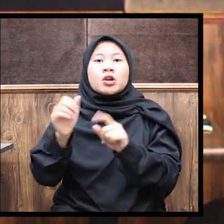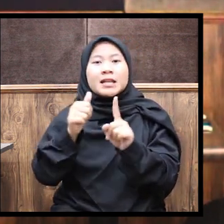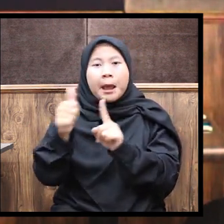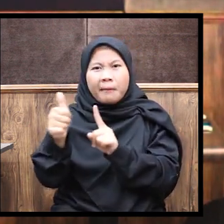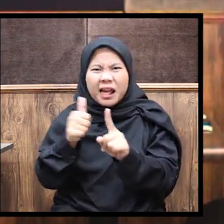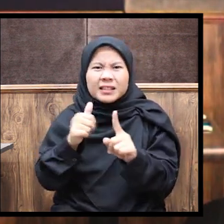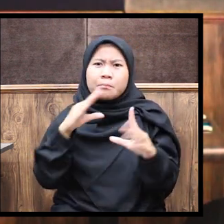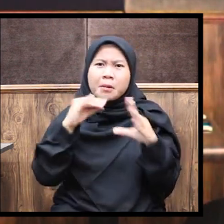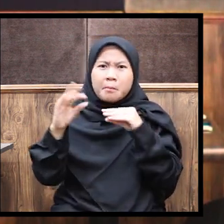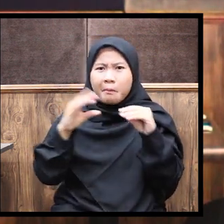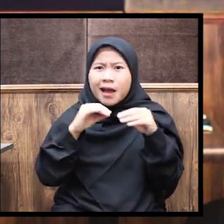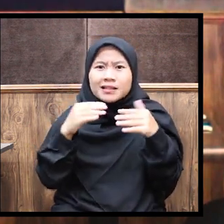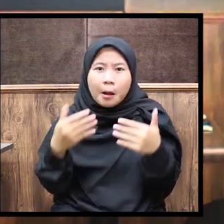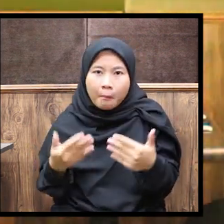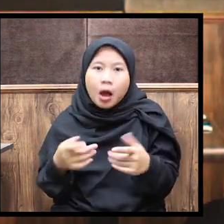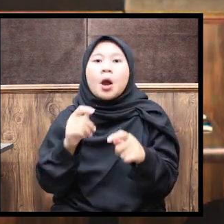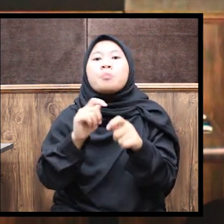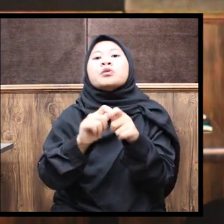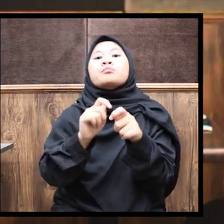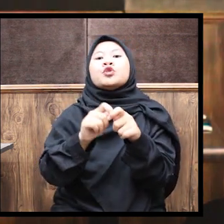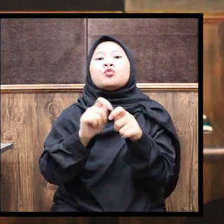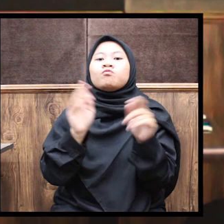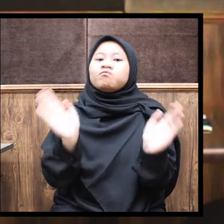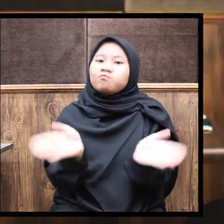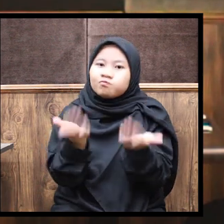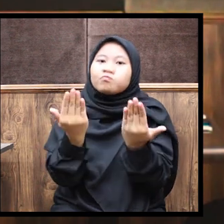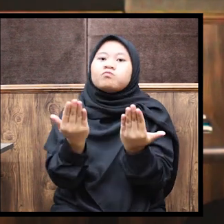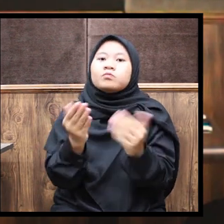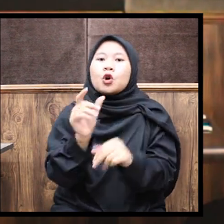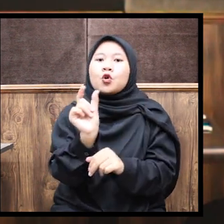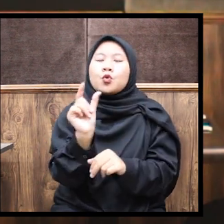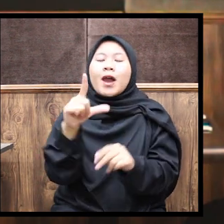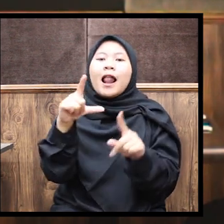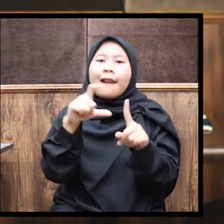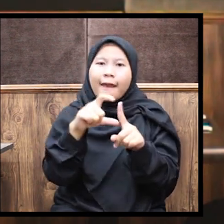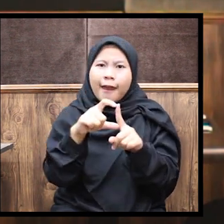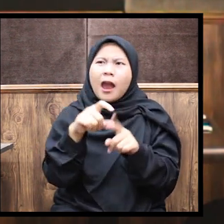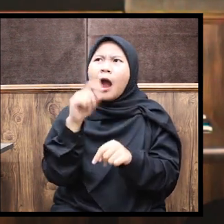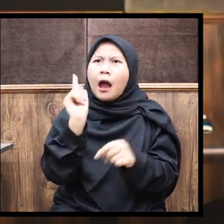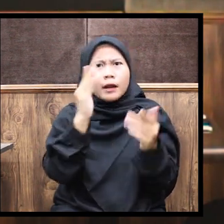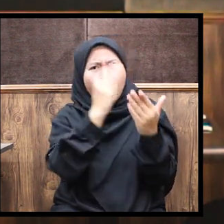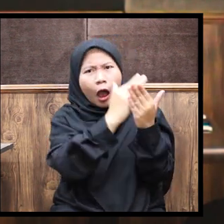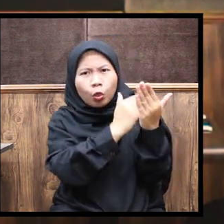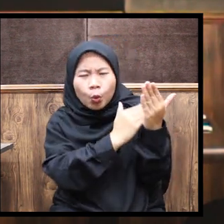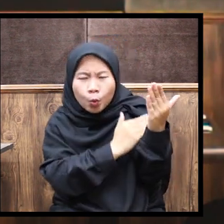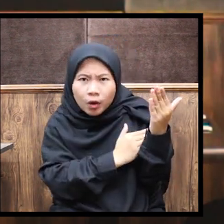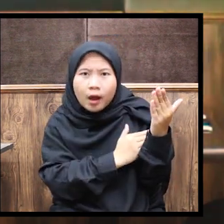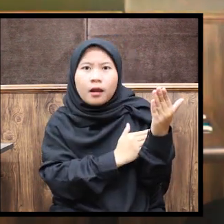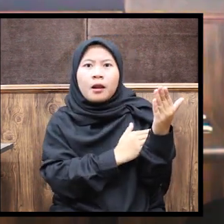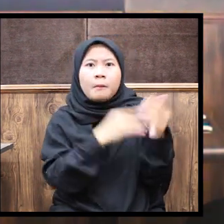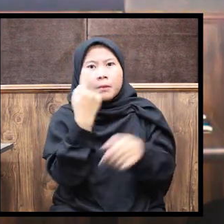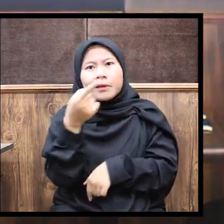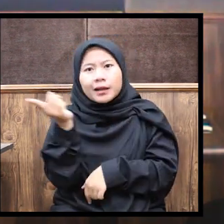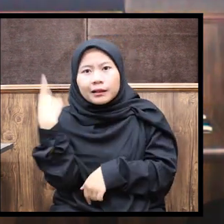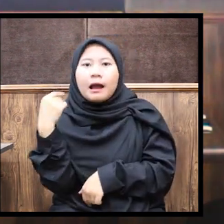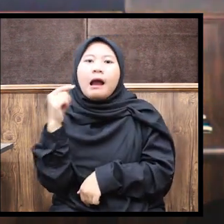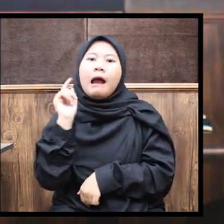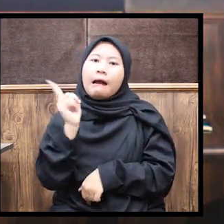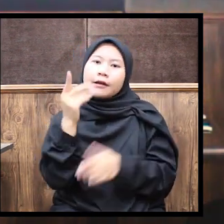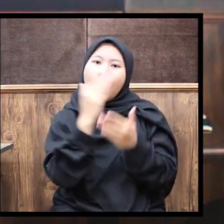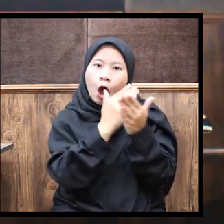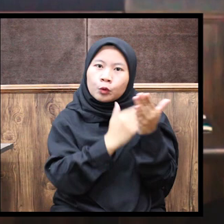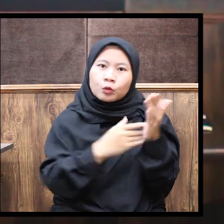ee membentuk u begitu juga sudah ada pp-nya dan juga ada peraturan menterinya